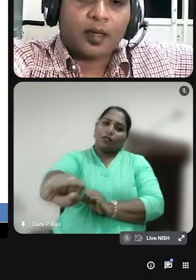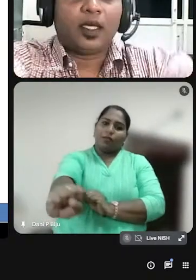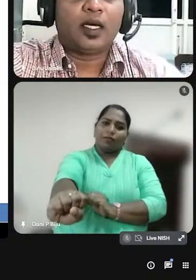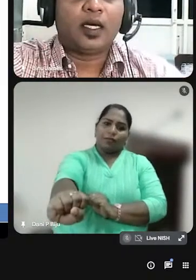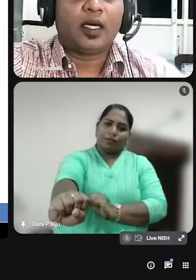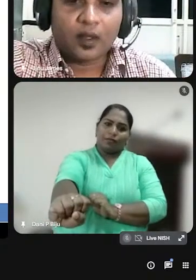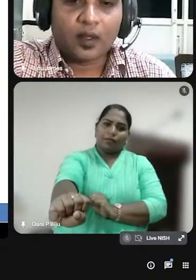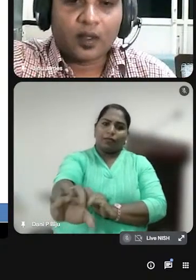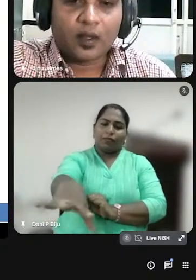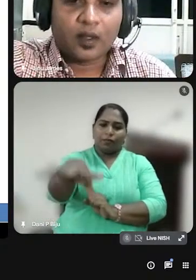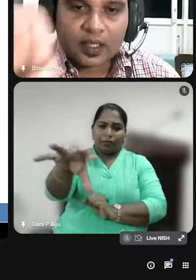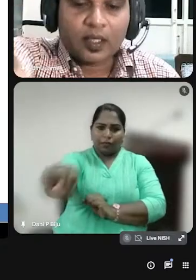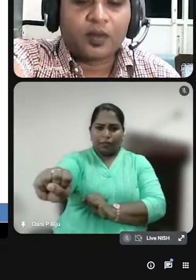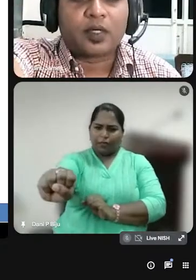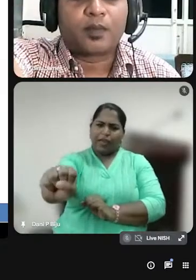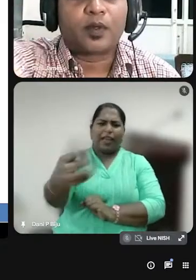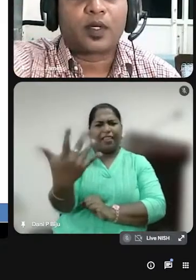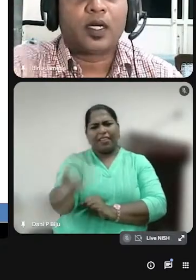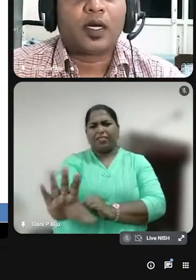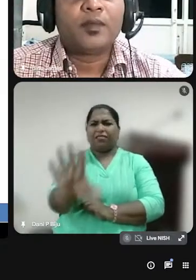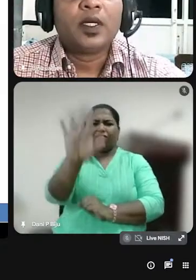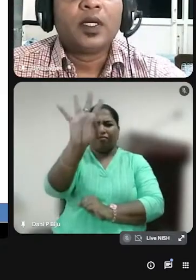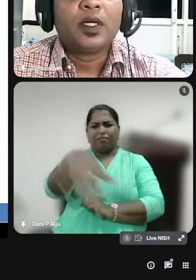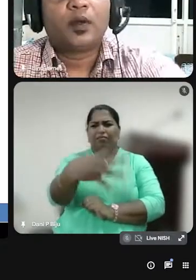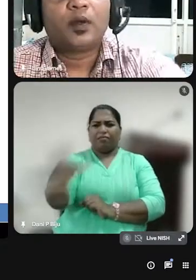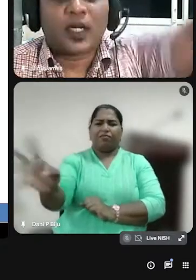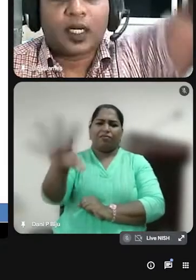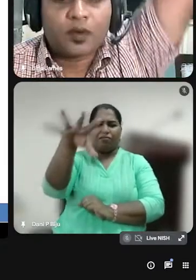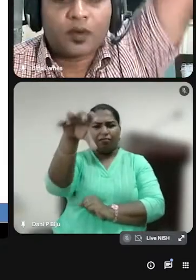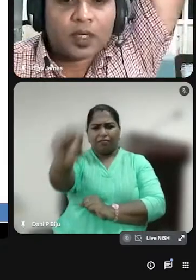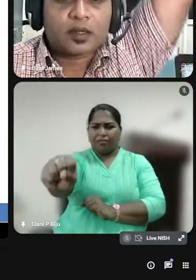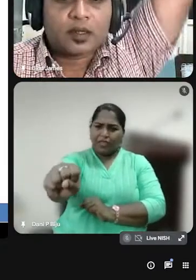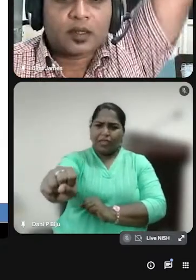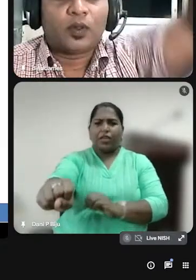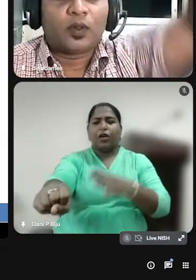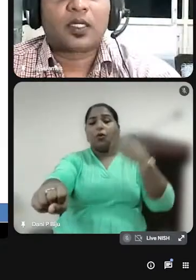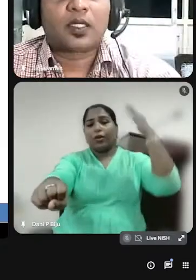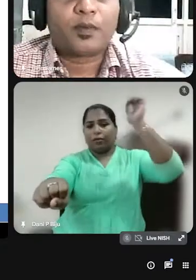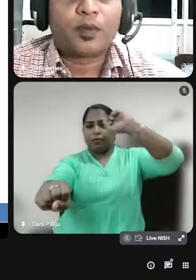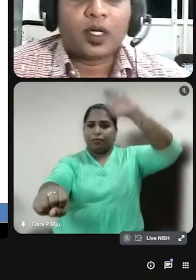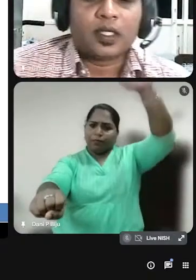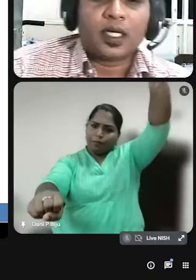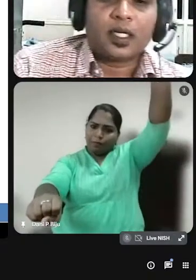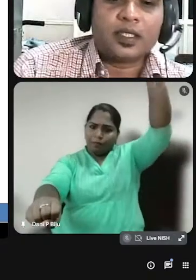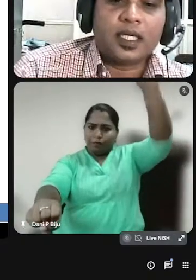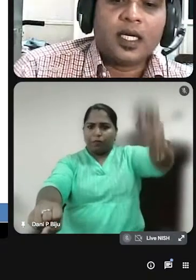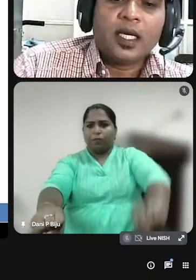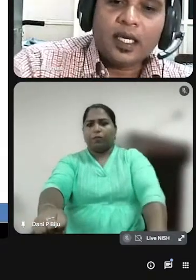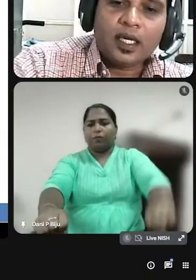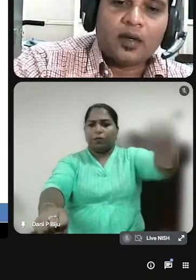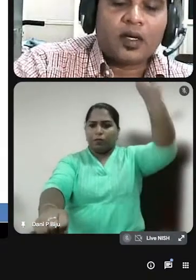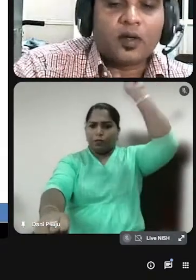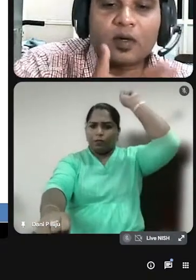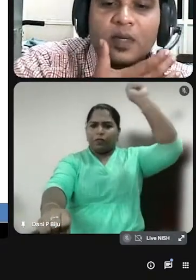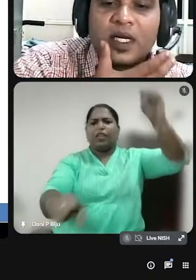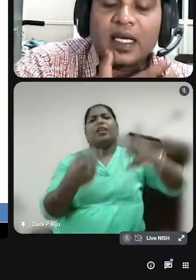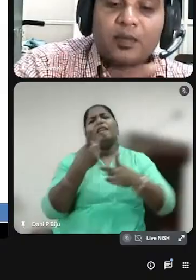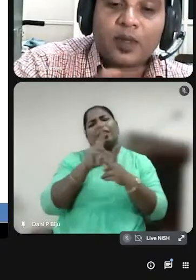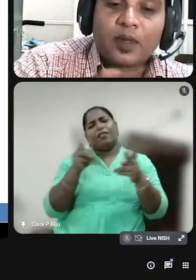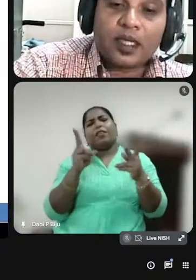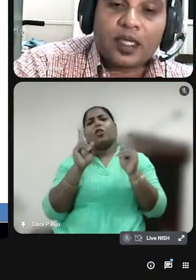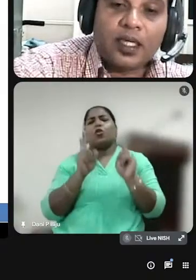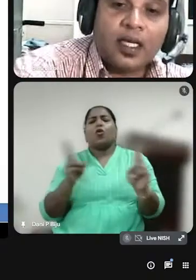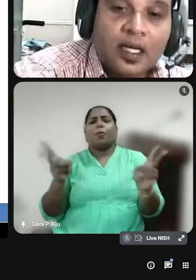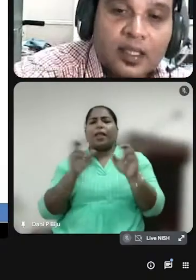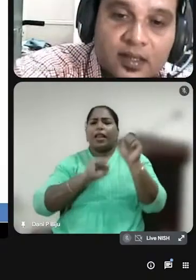കപ്പിയെ പിടിക്കുക, അല്ലെങ്കിൽ എന്തെങ്കിലും ഒരു സപ്പോർട്ട് എടുക്കുക. അതുപോലെ ഒരു കൈ കൊണ്ട് മാത്രം മുകളിലേക്ക് താഴെ പൊക്കുക, താഴെ. ഇങ്ങനെയുള്ള നോർമലി.